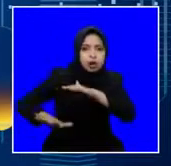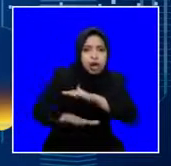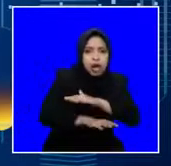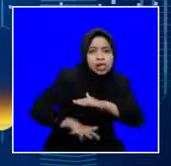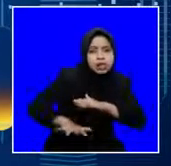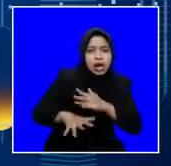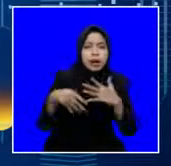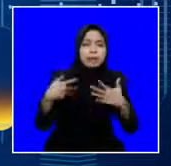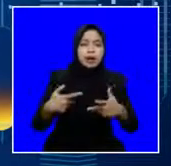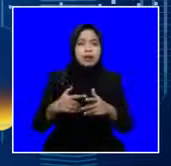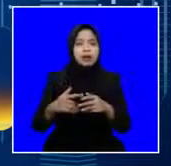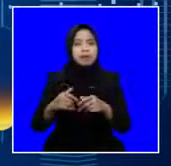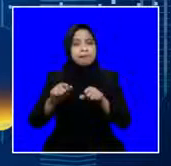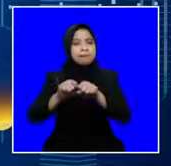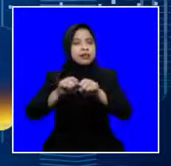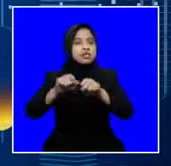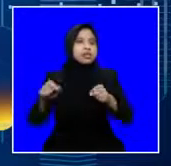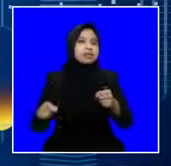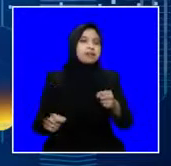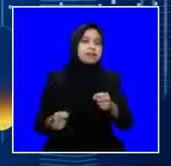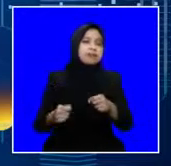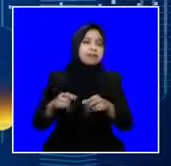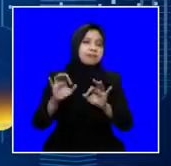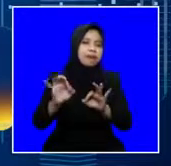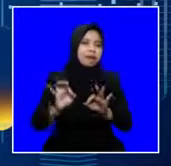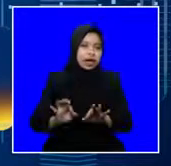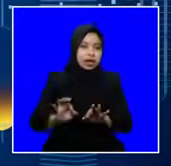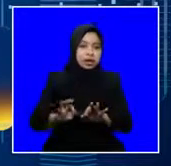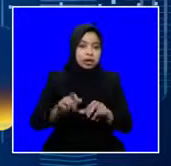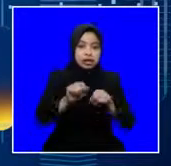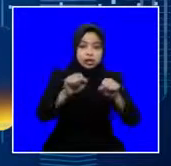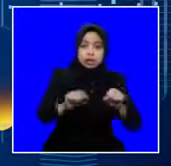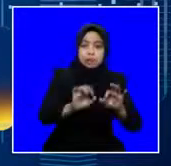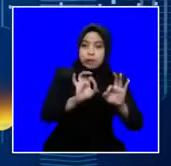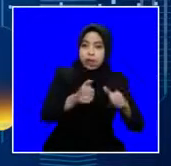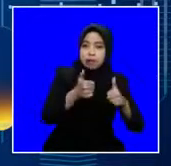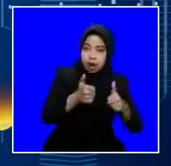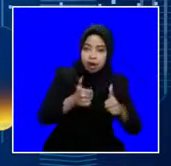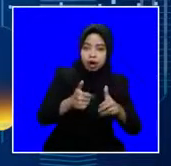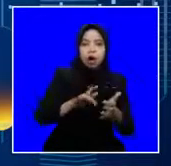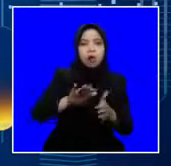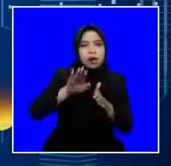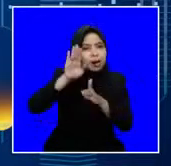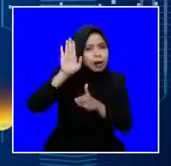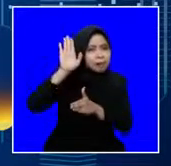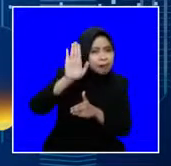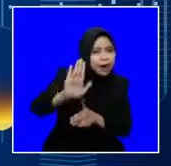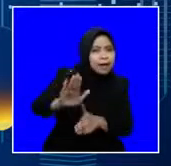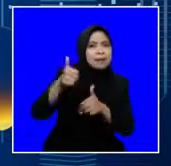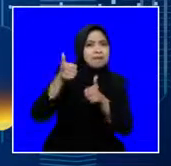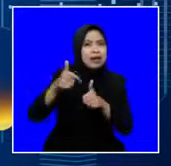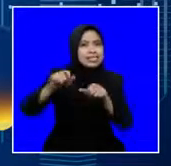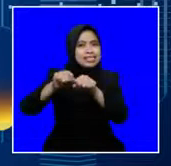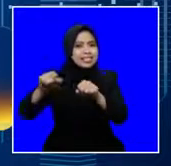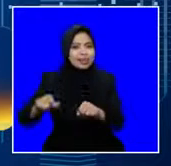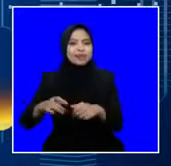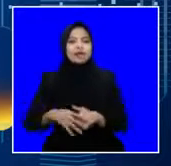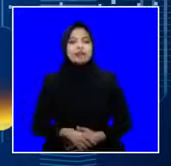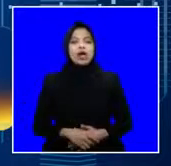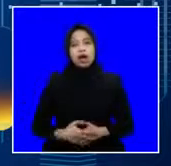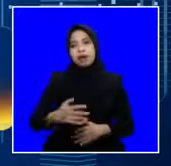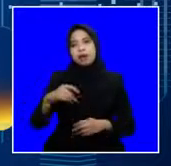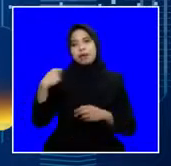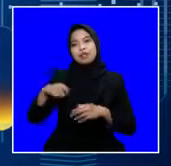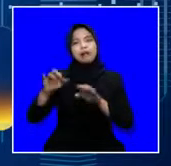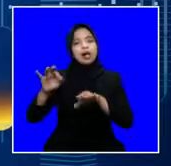konteks sistem pendidikan kita. Jadi kalau pendidikan dasarnya baik, tentunya kedepannya akan semakin baik. Jadi kita butuh guru-guru kita, dan itulah komitmen dari